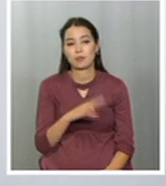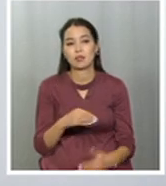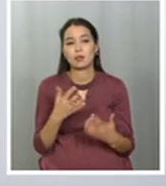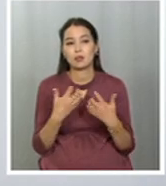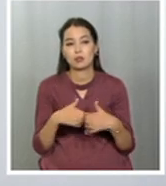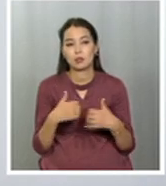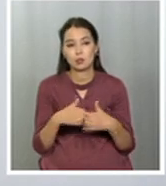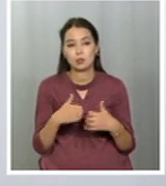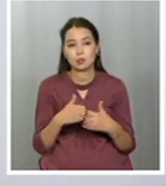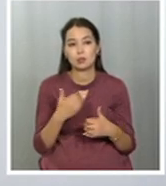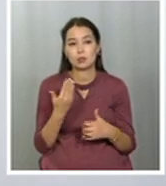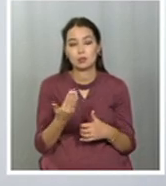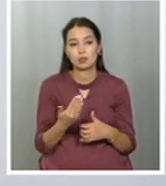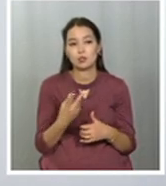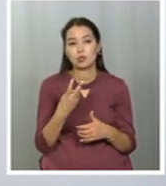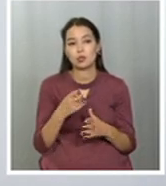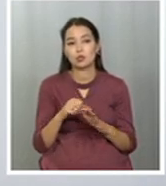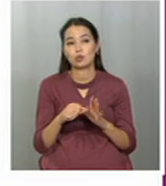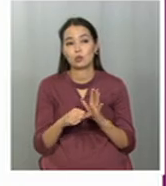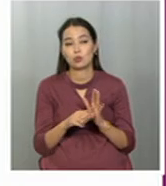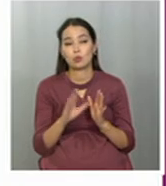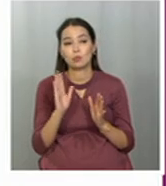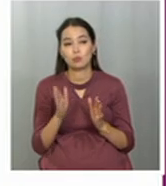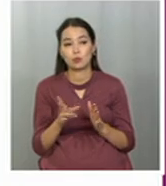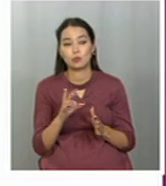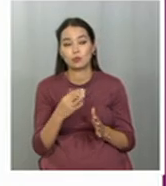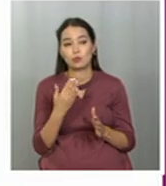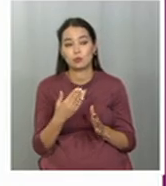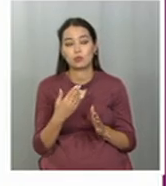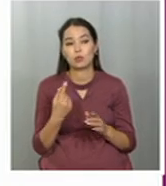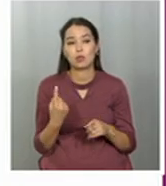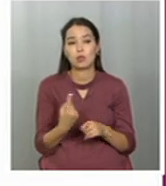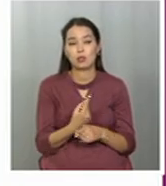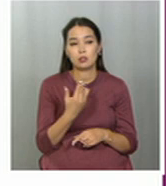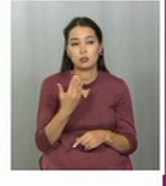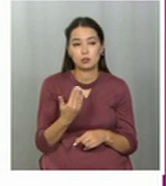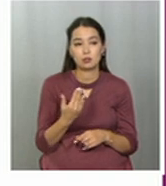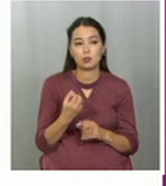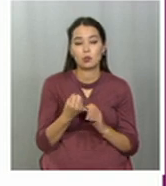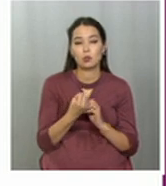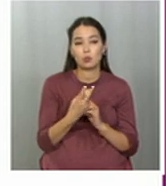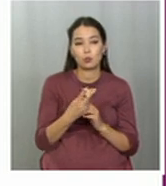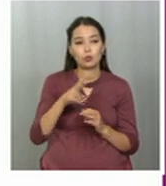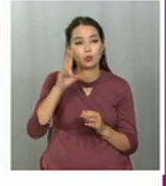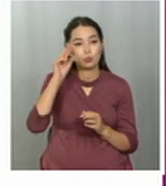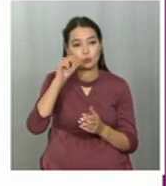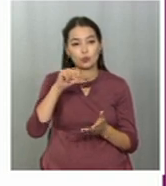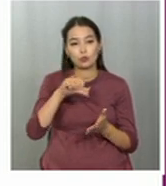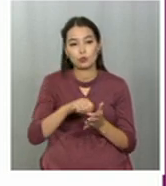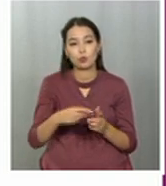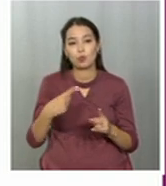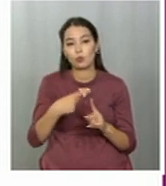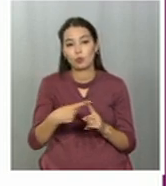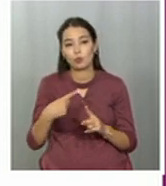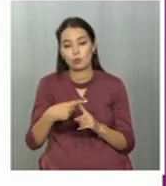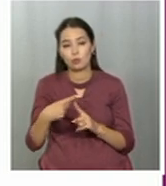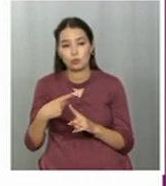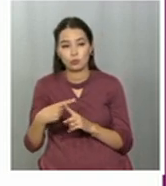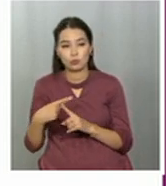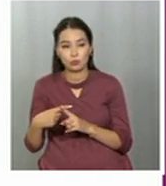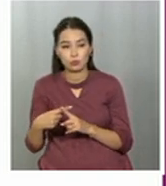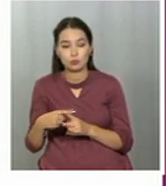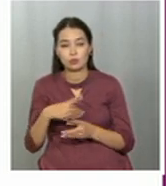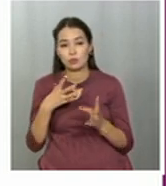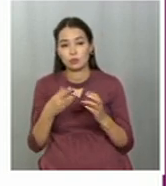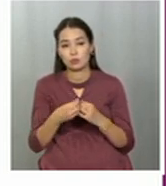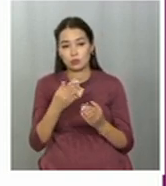бізде 216 болады, оның алғашқы 12 мүшесінің қосындысын қоссақ. Онда